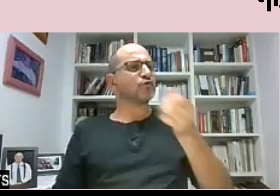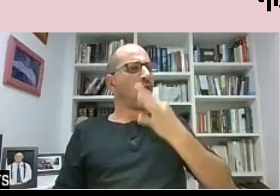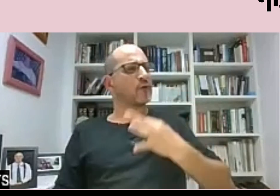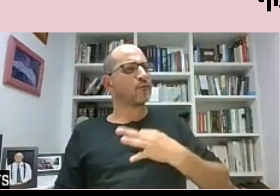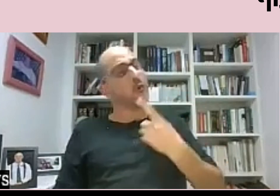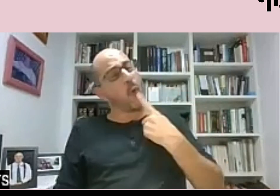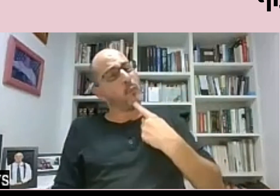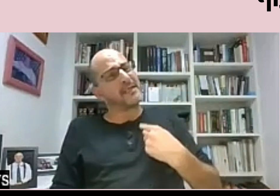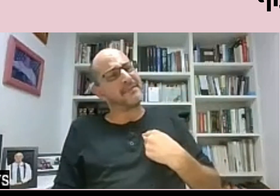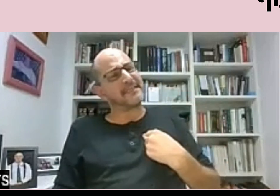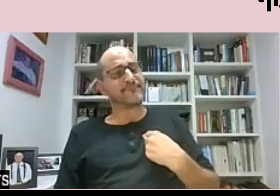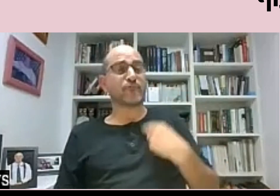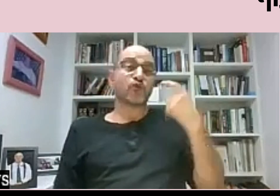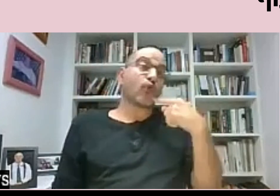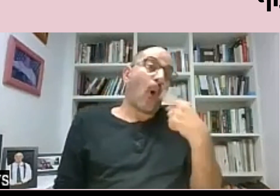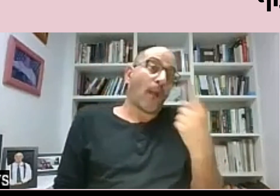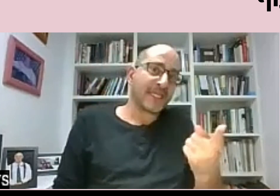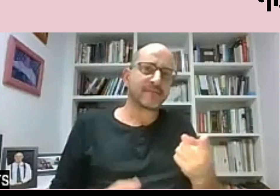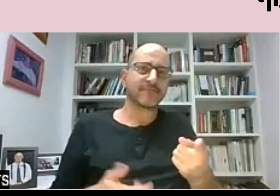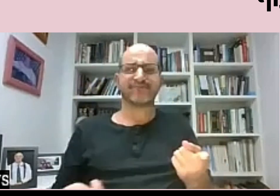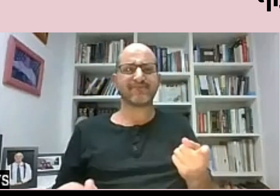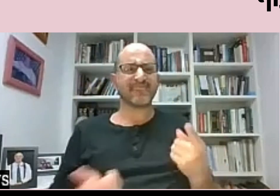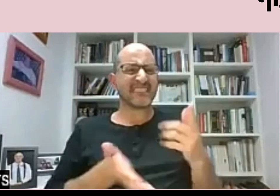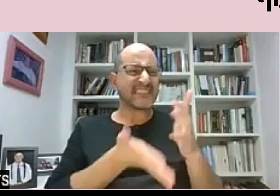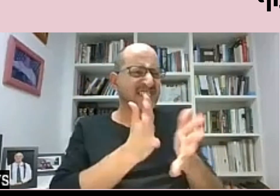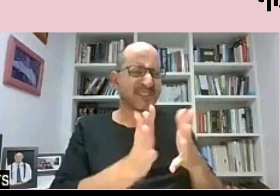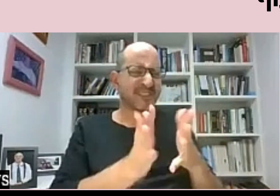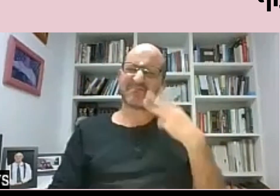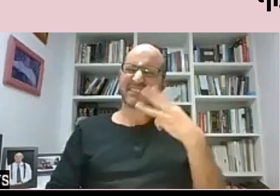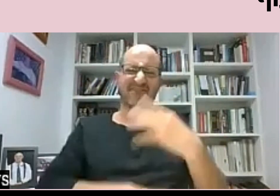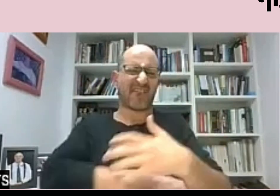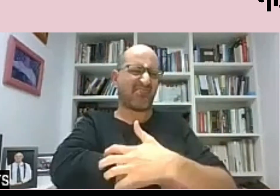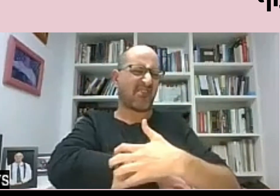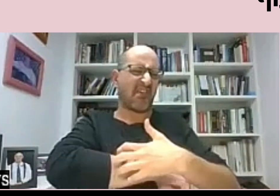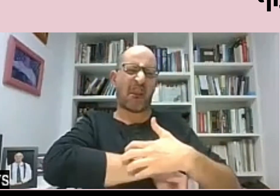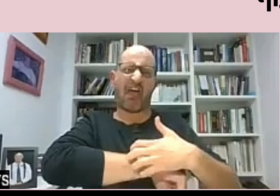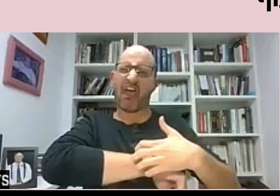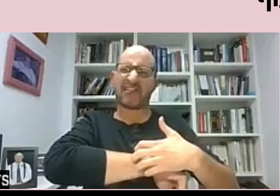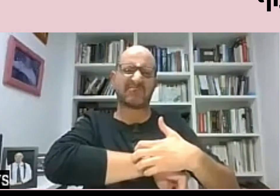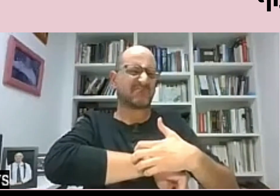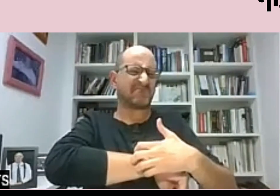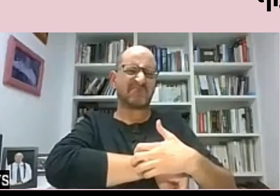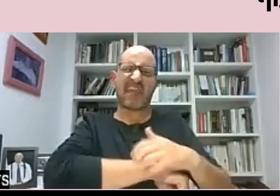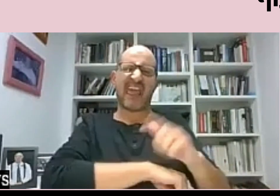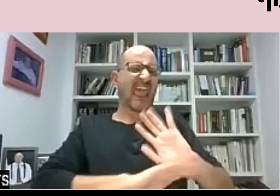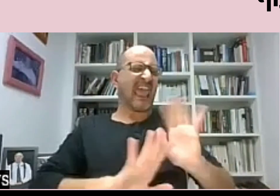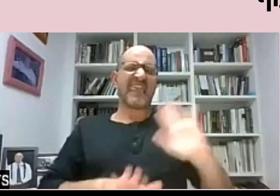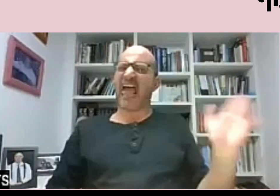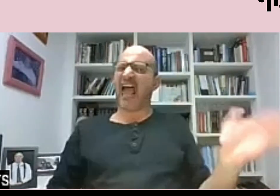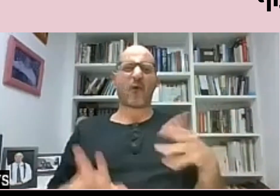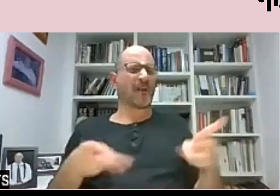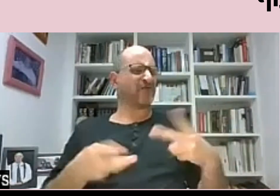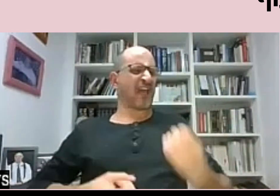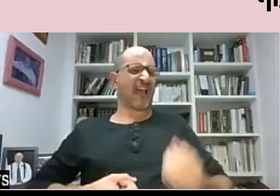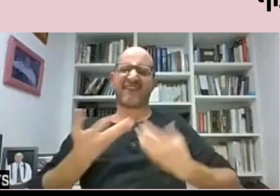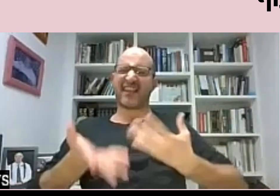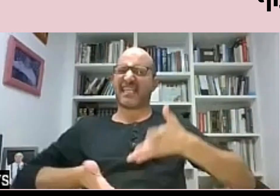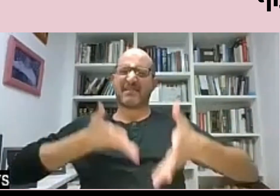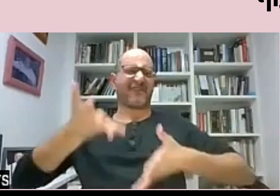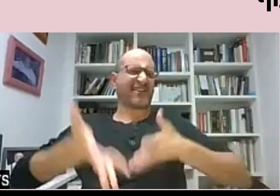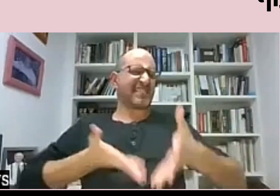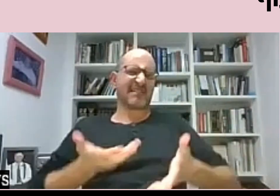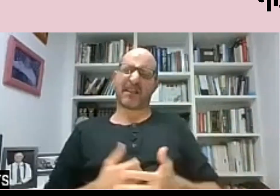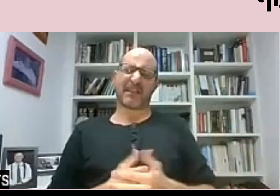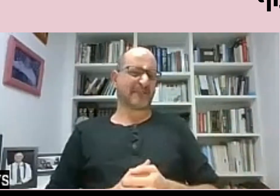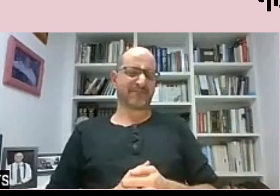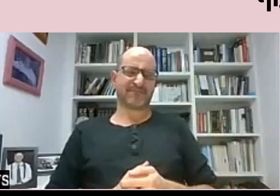הרבה אנשים שואלים אותי, או אומרים לי, מה שאומרים להם, שפת הסימנים היא שפה מאוד דלה, שפת סימנים ישראלית, אין